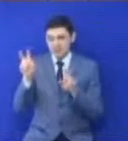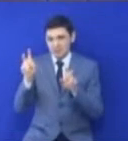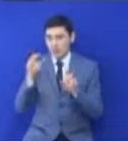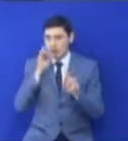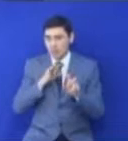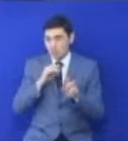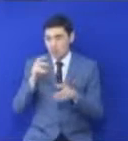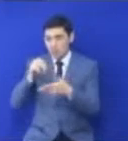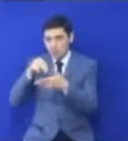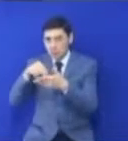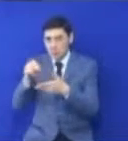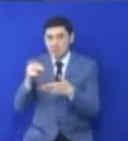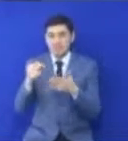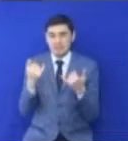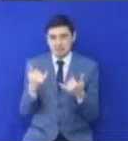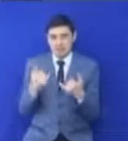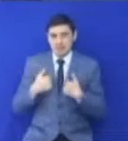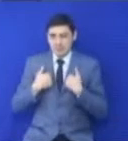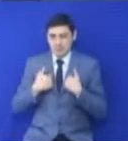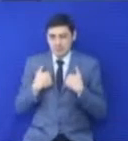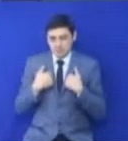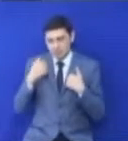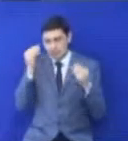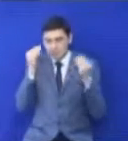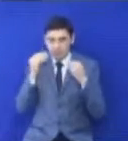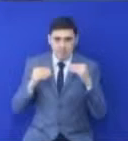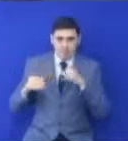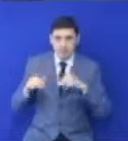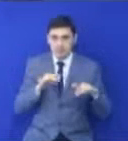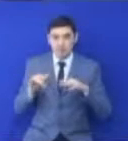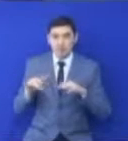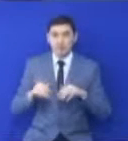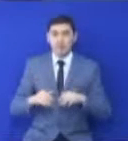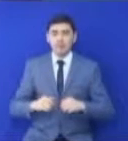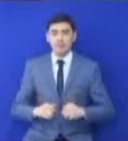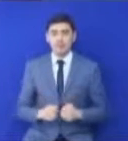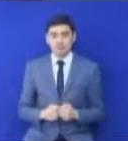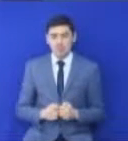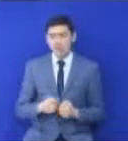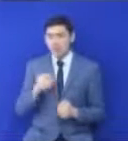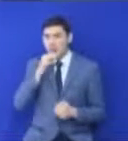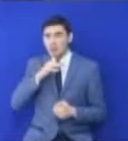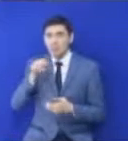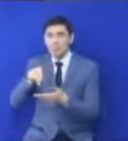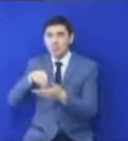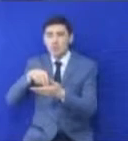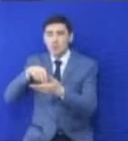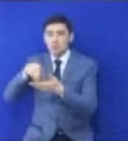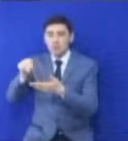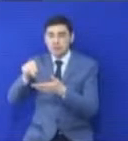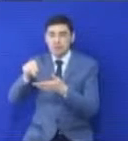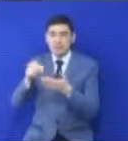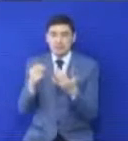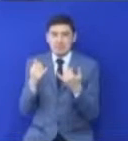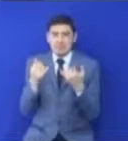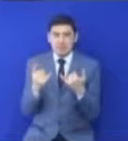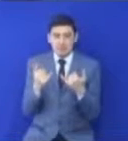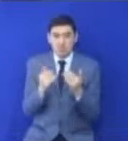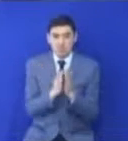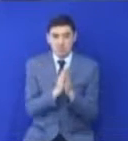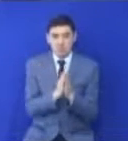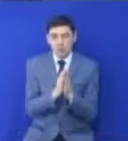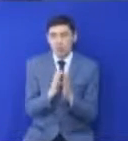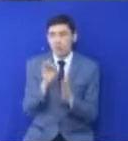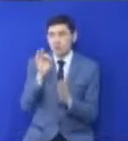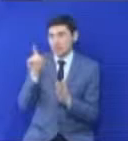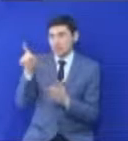жасалып жатыр. Мы сегодня сделали, я за своей подписью сделал ряд. Қазір бұл препаратты Қазақстан ұлттық дәрі-дәрмек тізіміне енгізу жөнінде